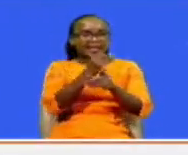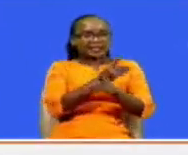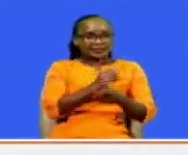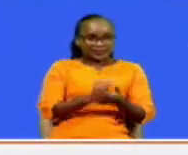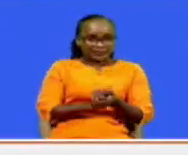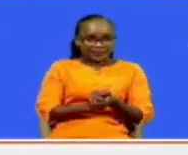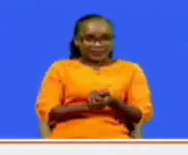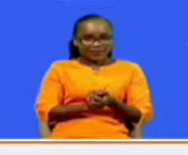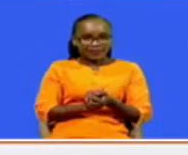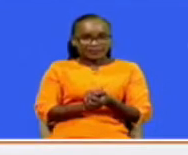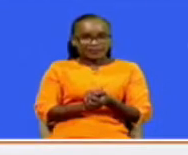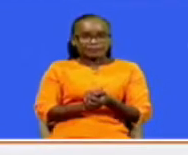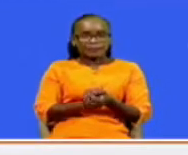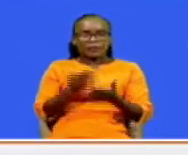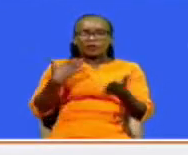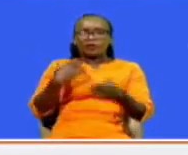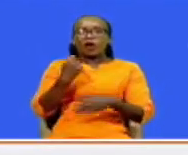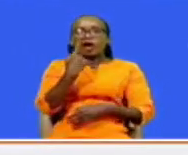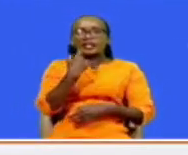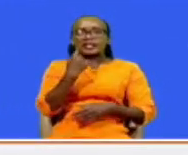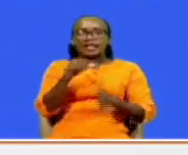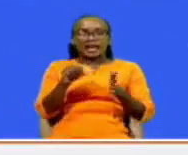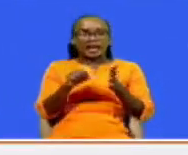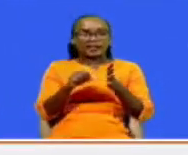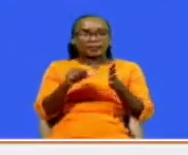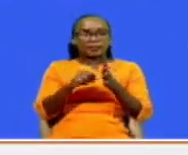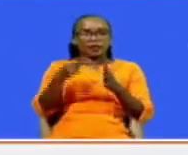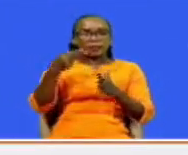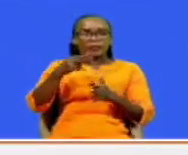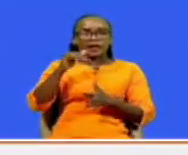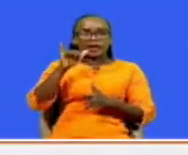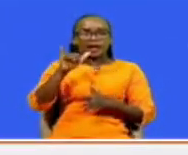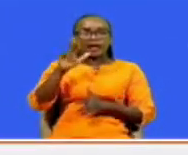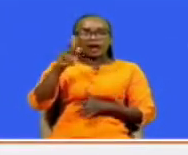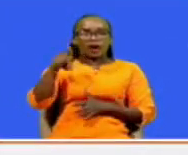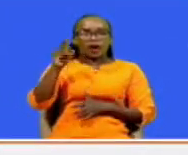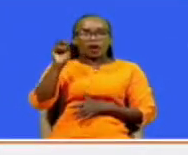Walikuwa wananitibu H. pylori, kichwa,